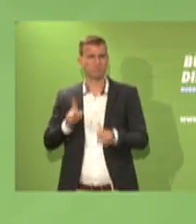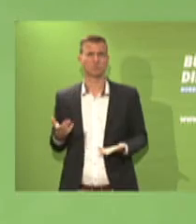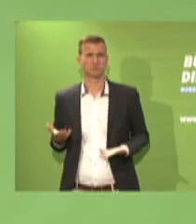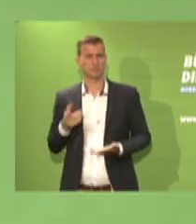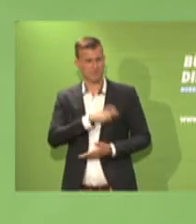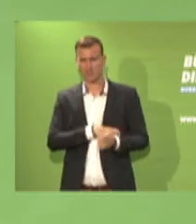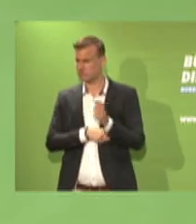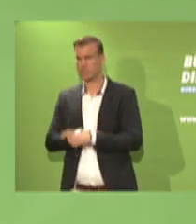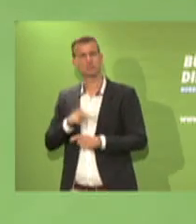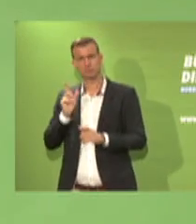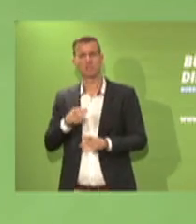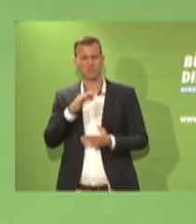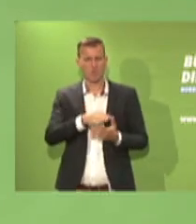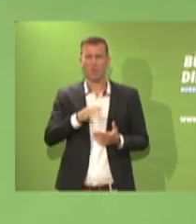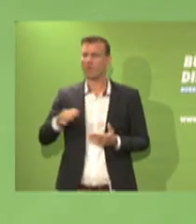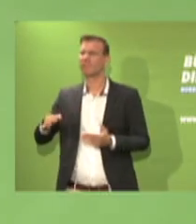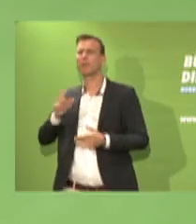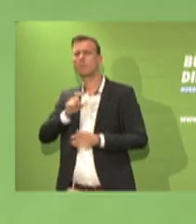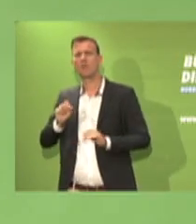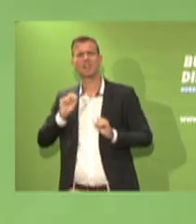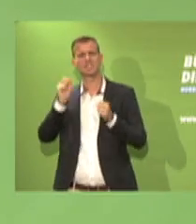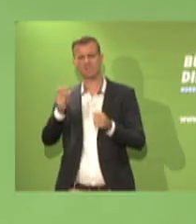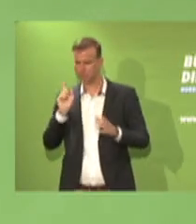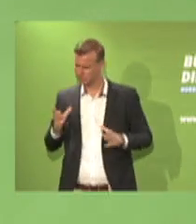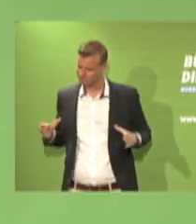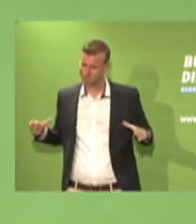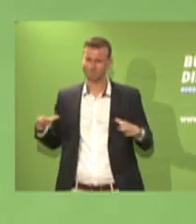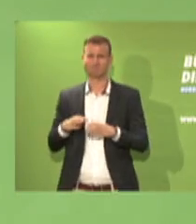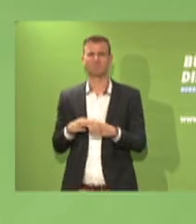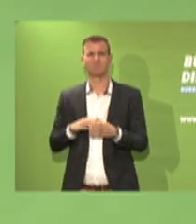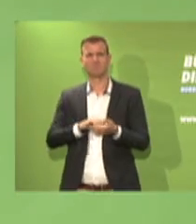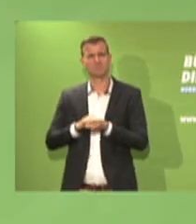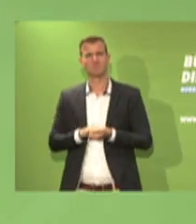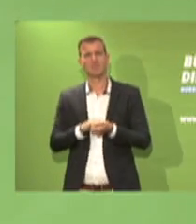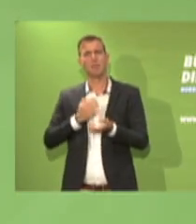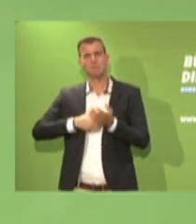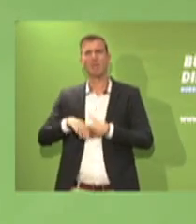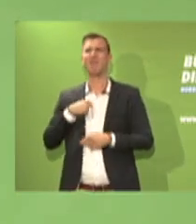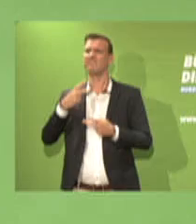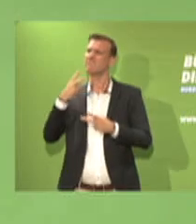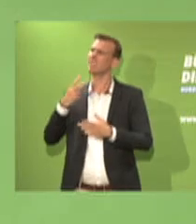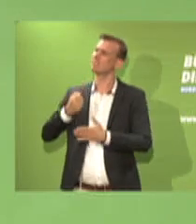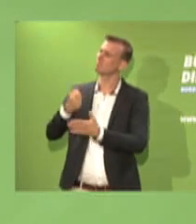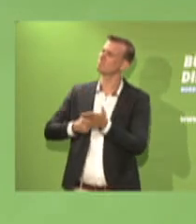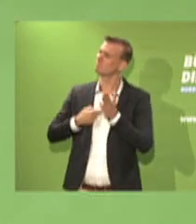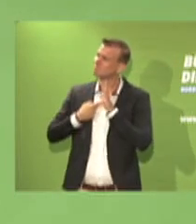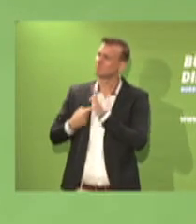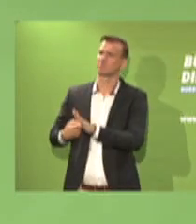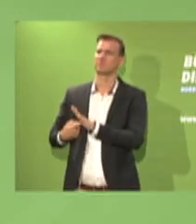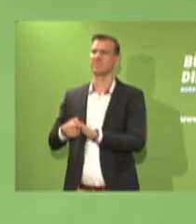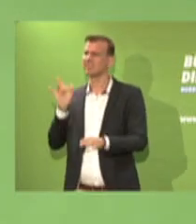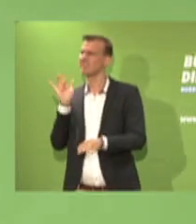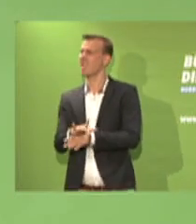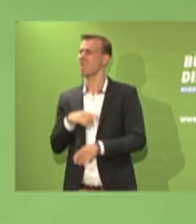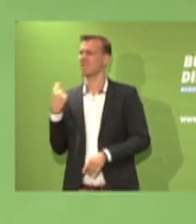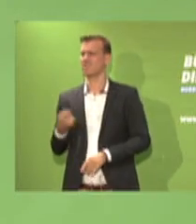zusammen, in den Dörfern, in den Bürgerinitiativen helfen, dass ihre Stimme Gewicht kriegt, dass sie endlich mal gegen diese